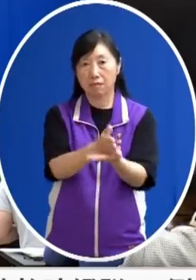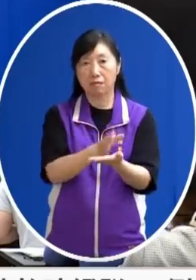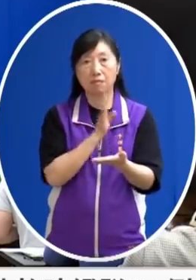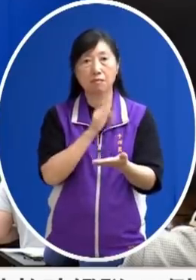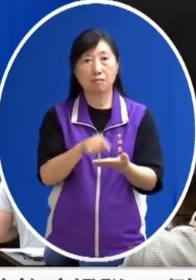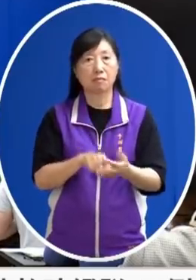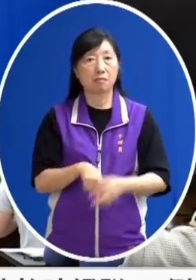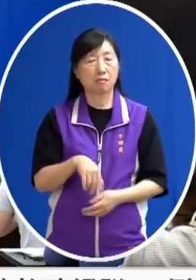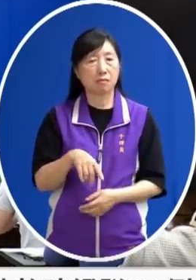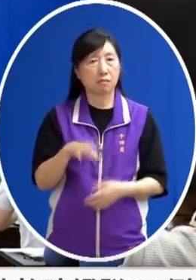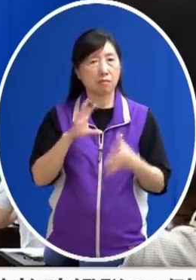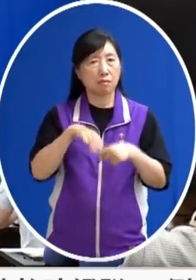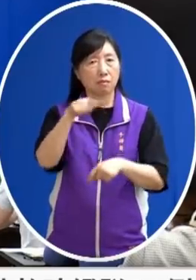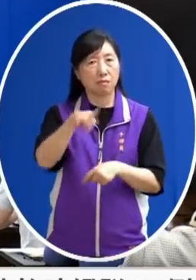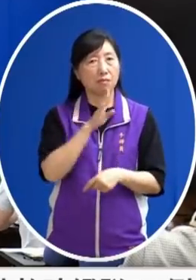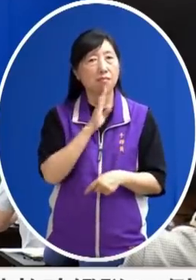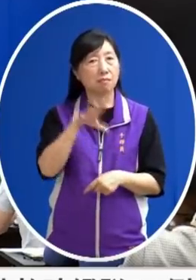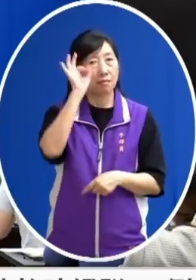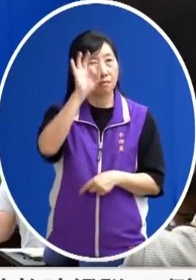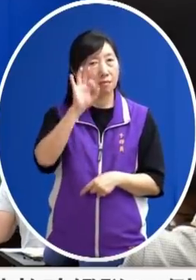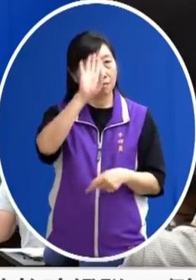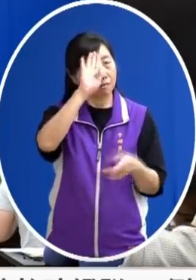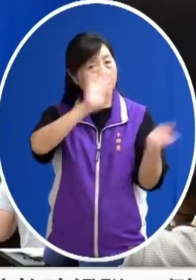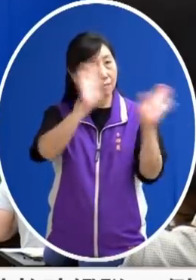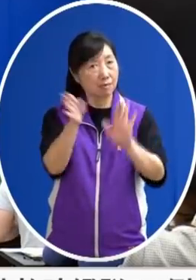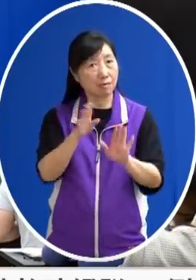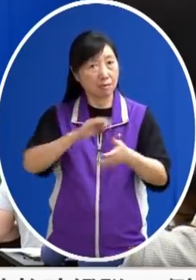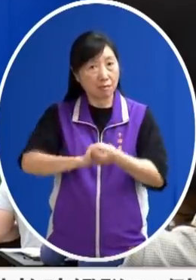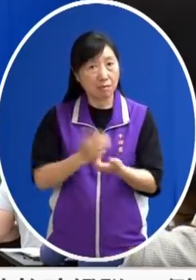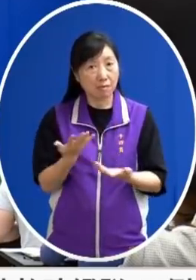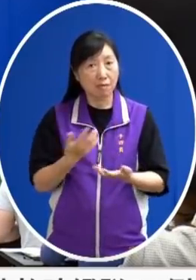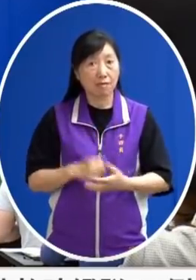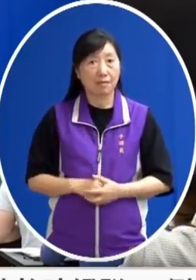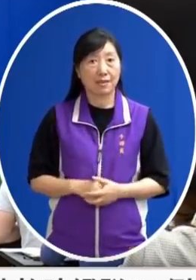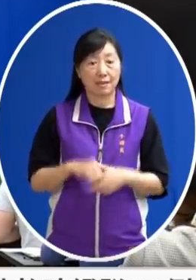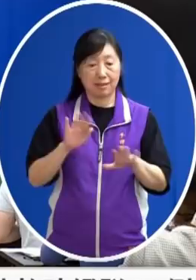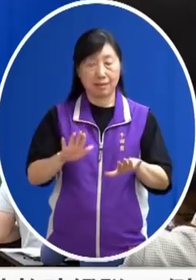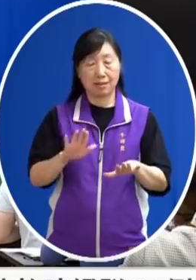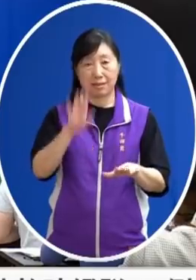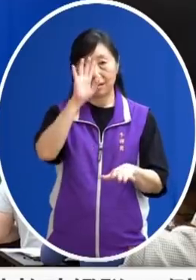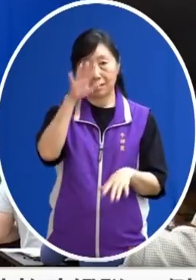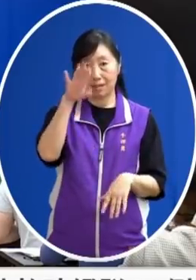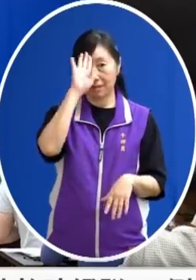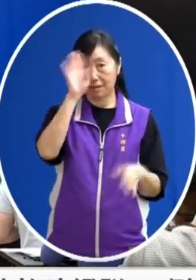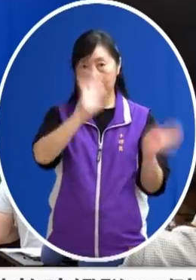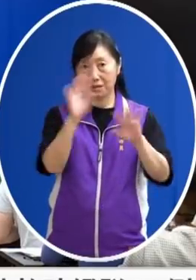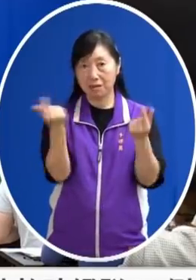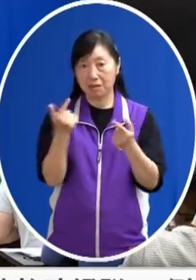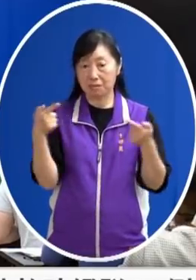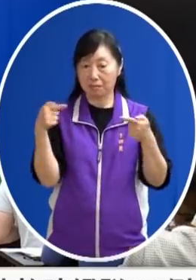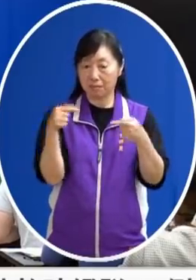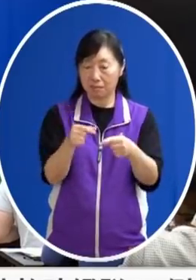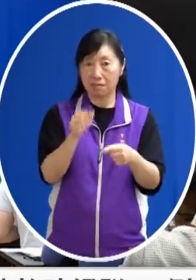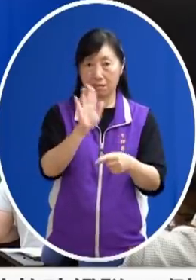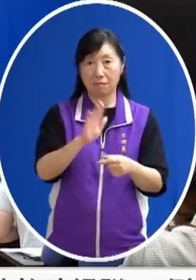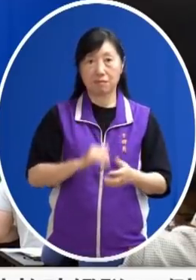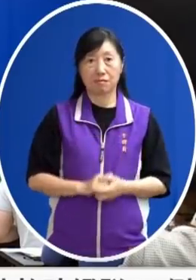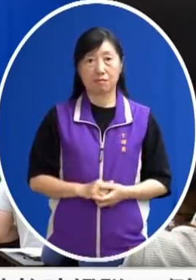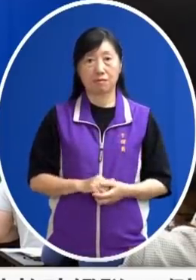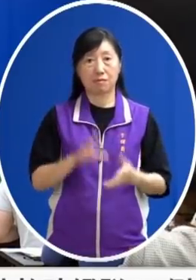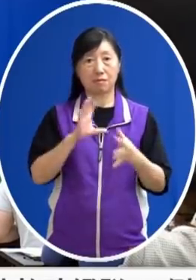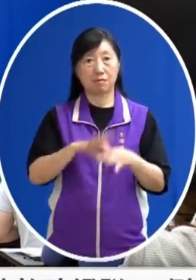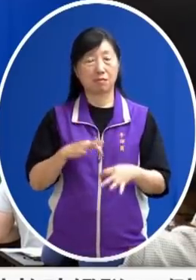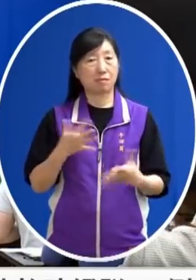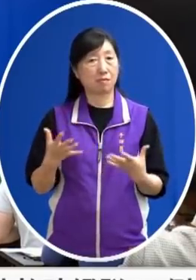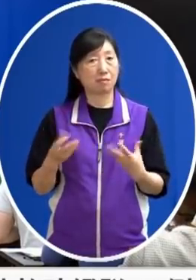后举办情况是看疫情而定。那毕竟就是现在疫情看起来有稍微趋缓情况，那这全中